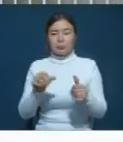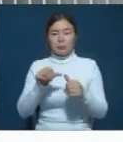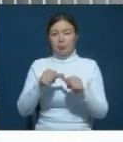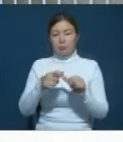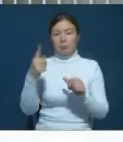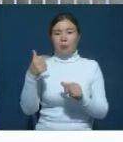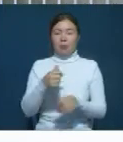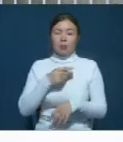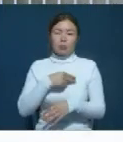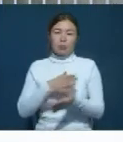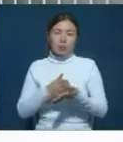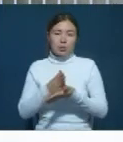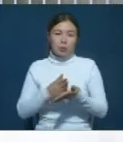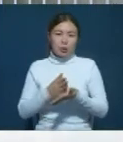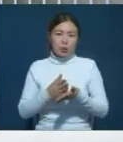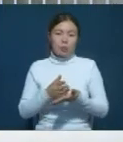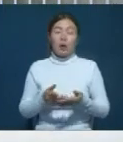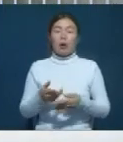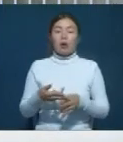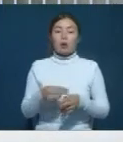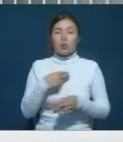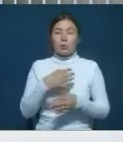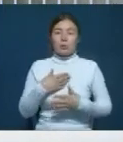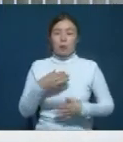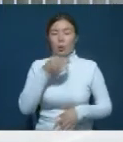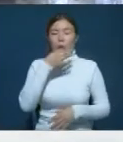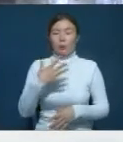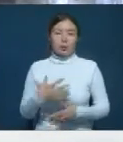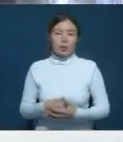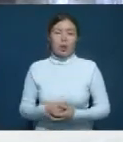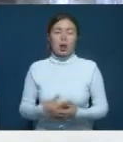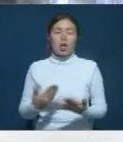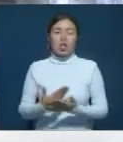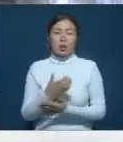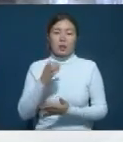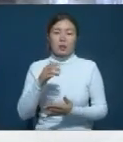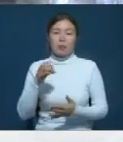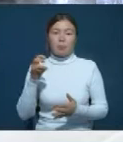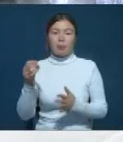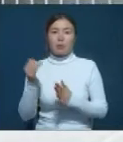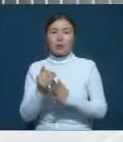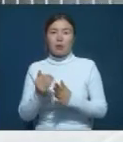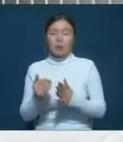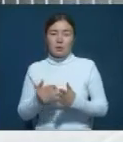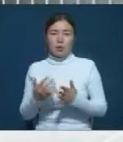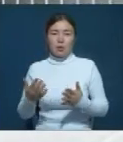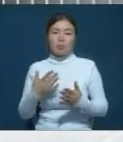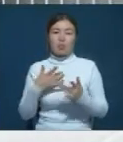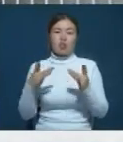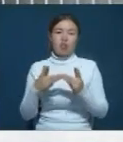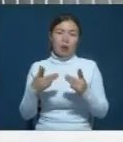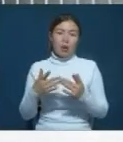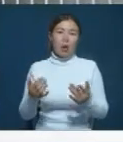апта болды жұмыс жасап жатырмыз. Жұмыс бізге қатты ұнап жатыр. Жаңа серпін бағдарламасы арқылы бізге